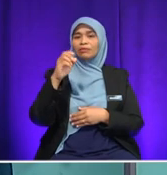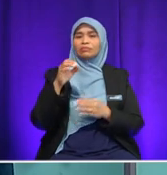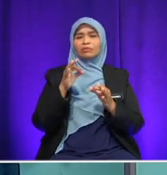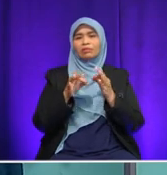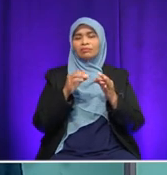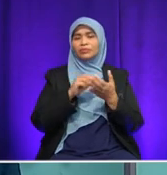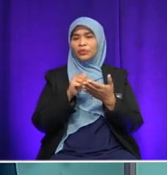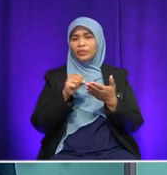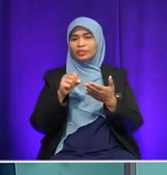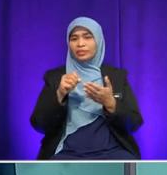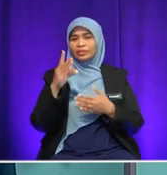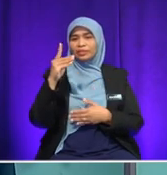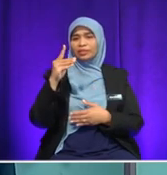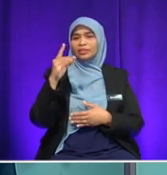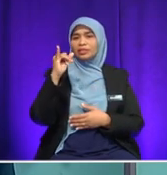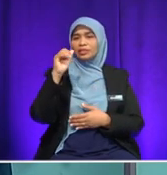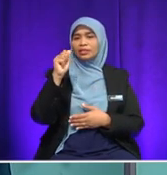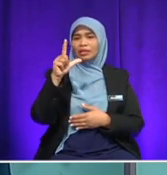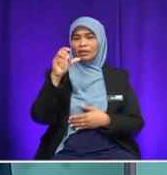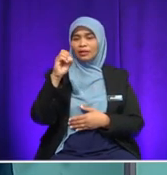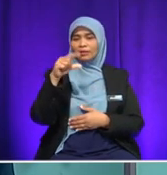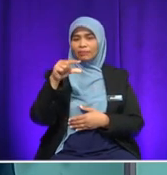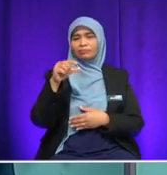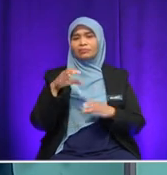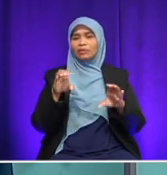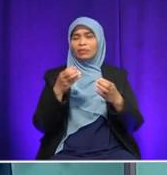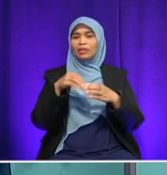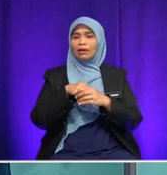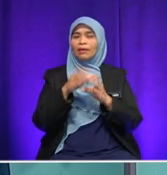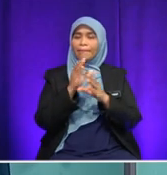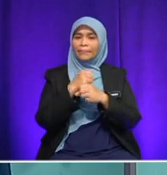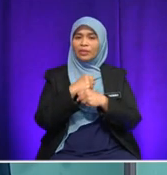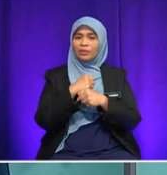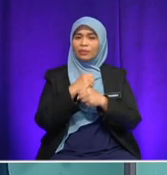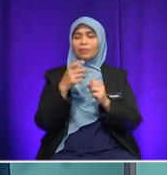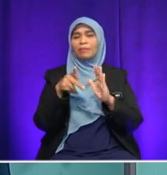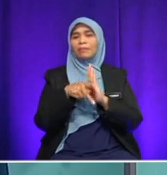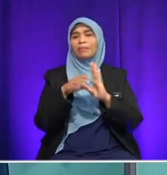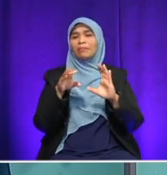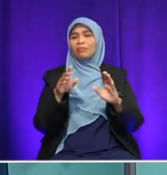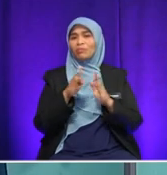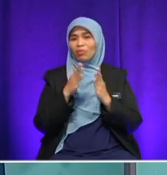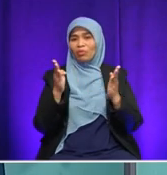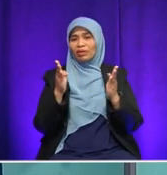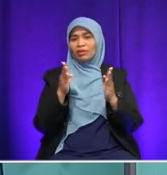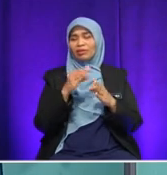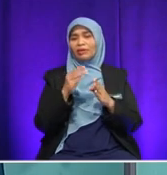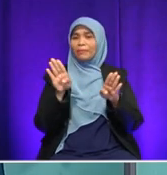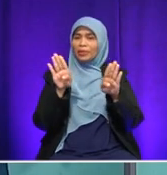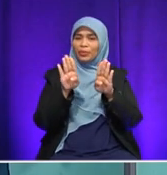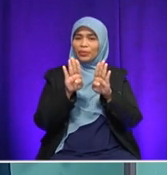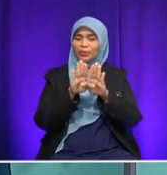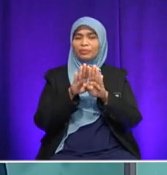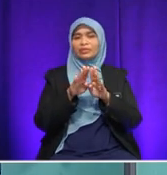tulisan, dialog selalunya dibuat dalam bentuk pembuka dan penutup kata. Itu yang dua tu kan?